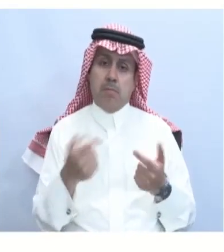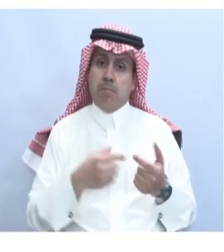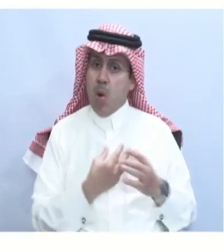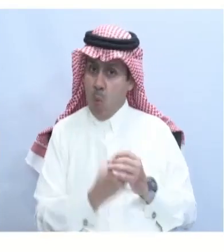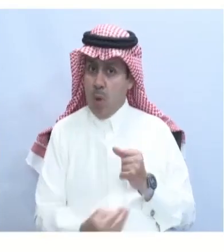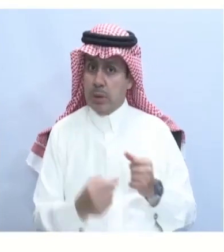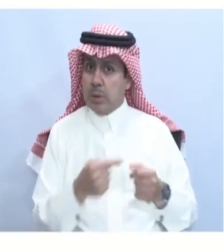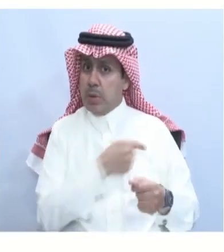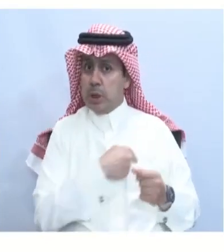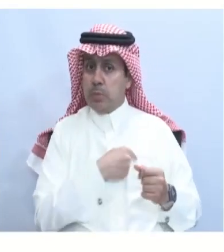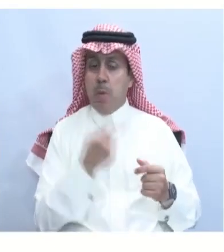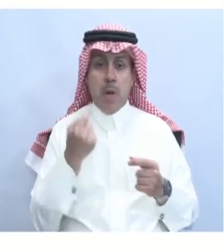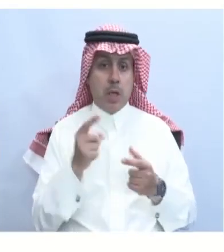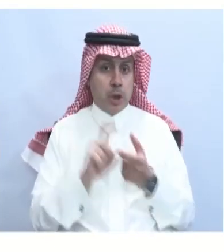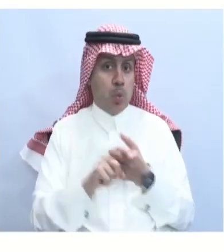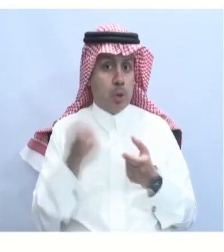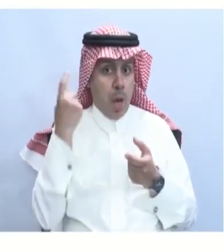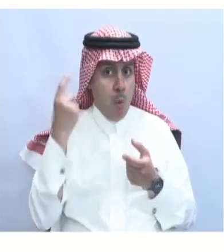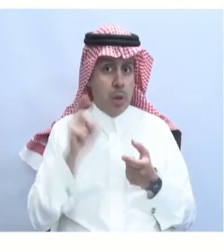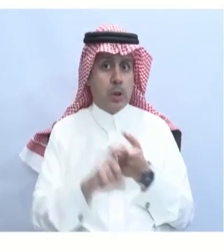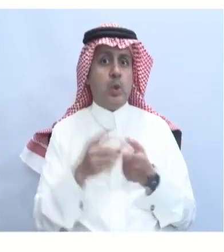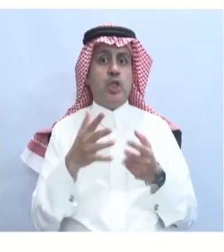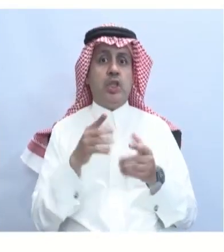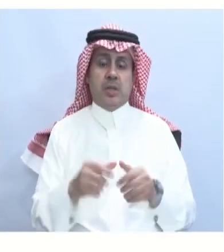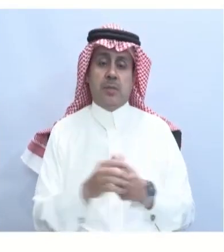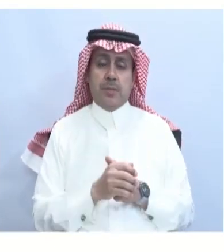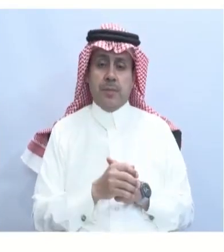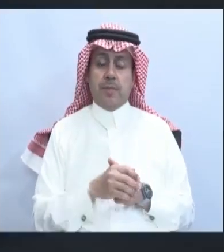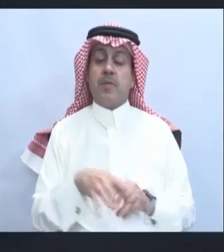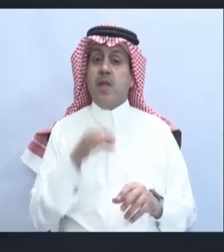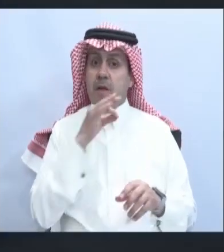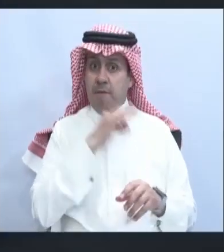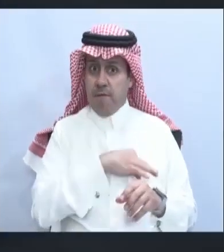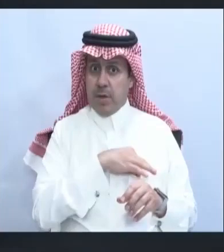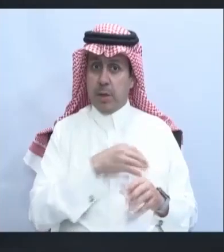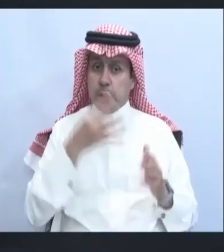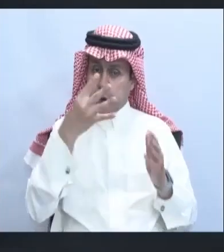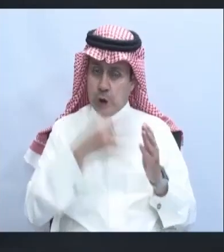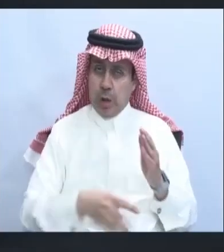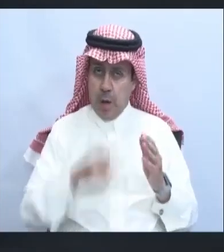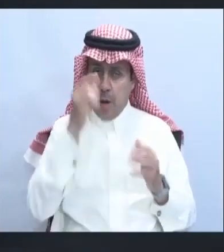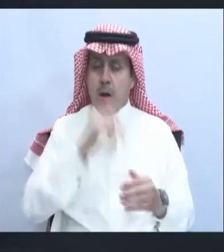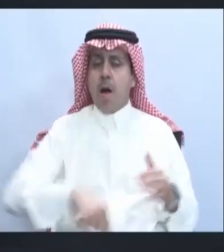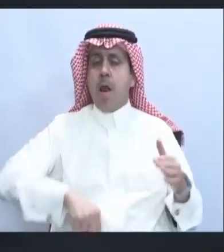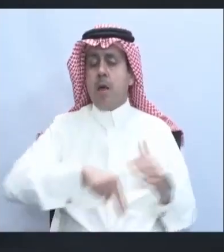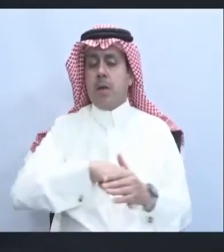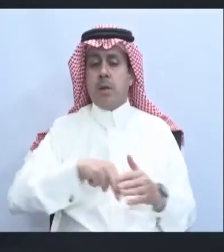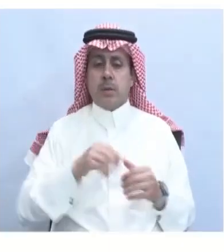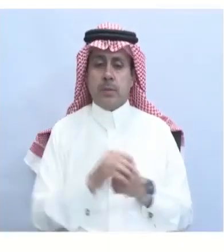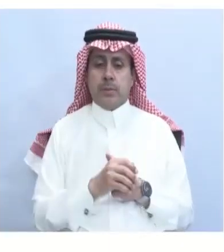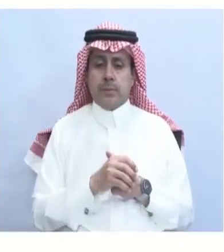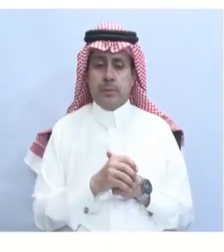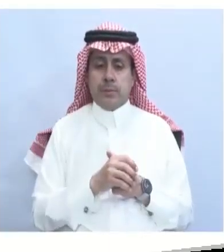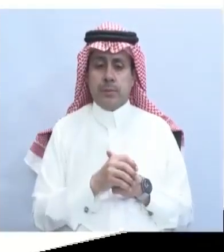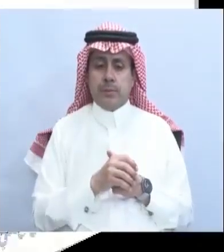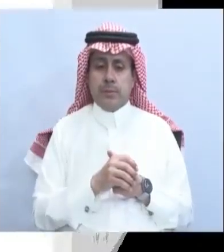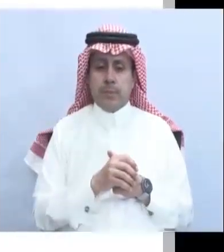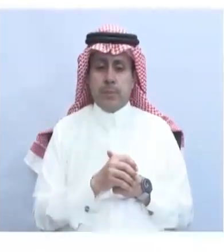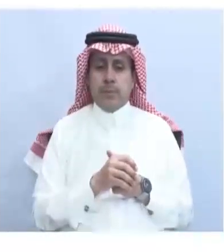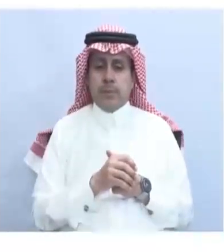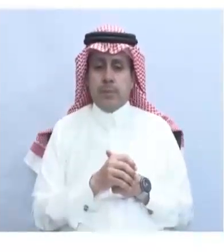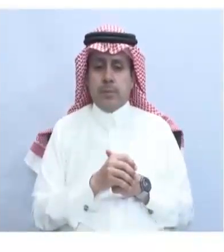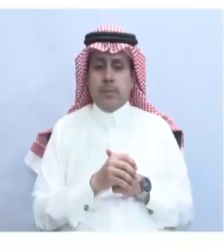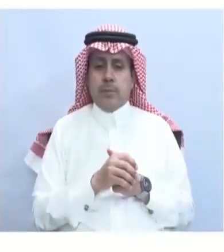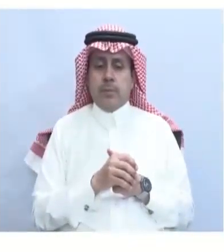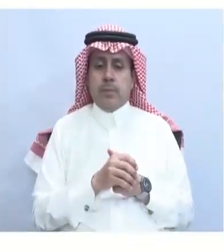اذا هذه حكمه ظاهره من الحكم التي من اجلها شرع الله جل وعلى العده ناتي ايها الطلاب